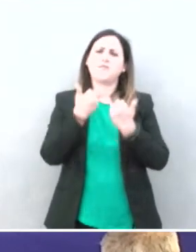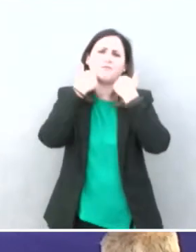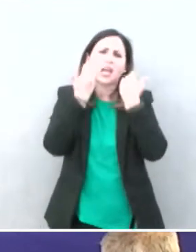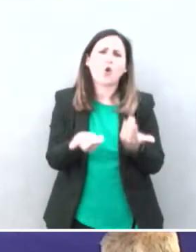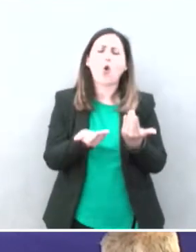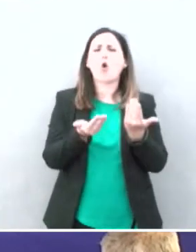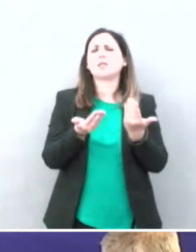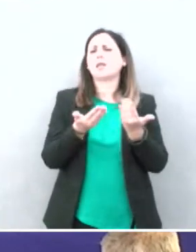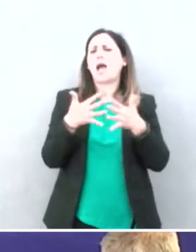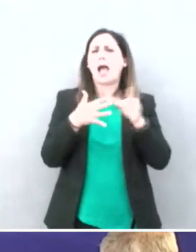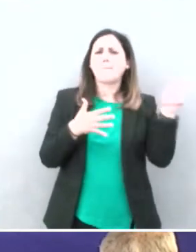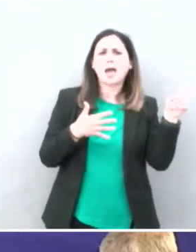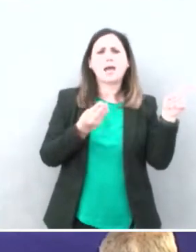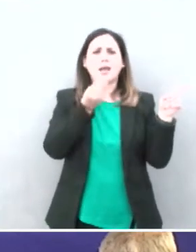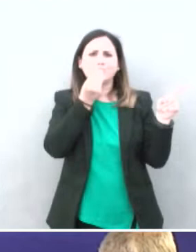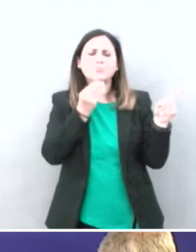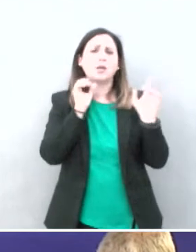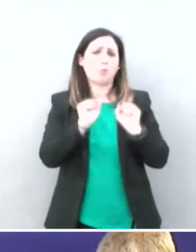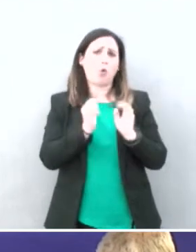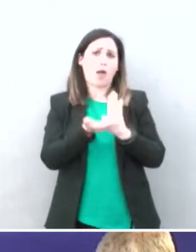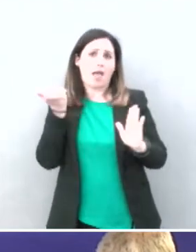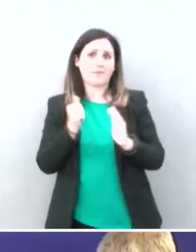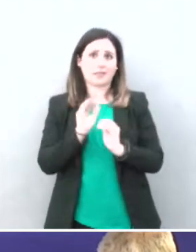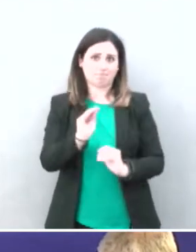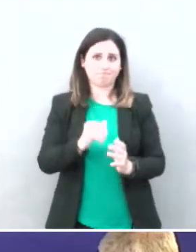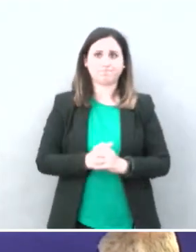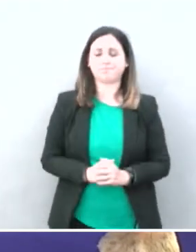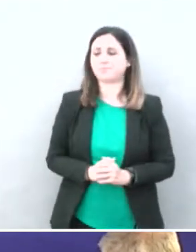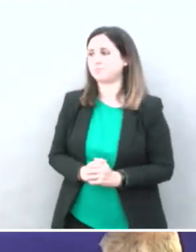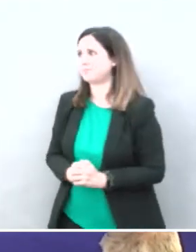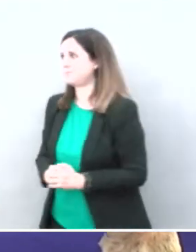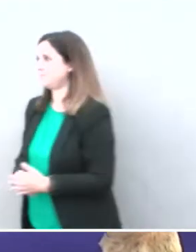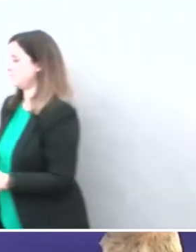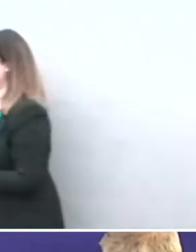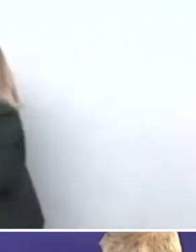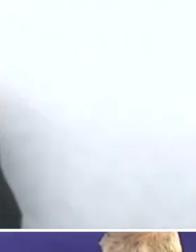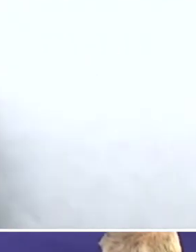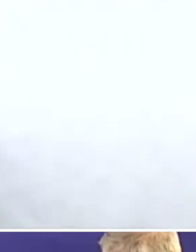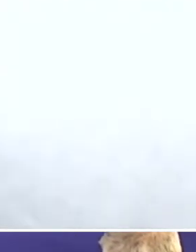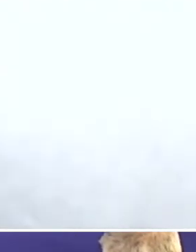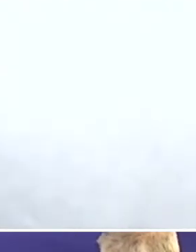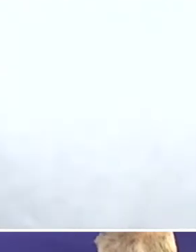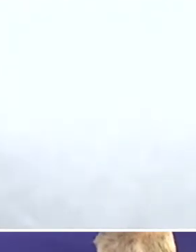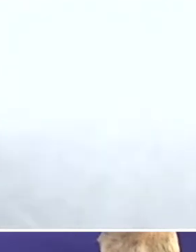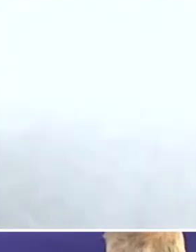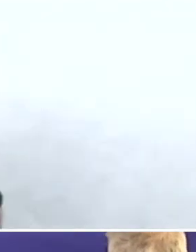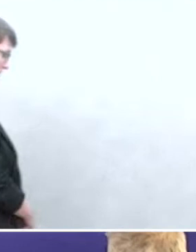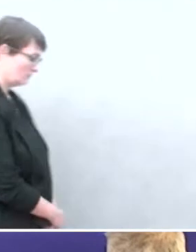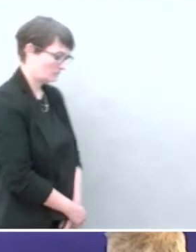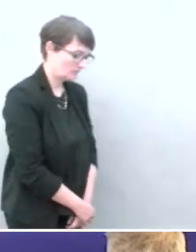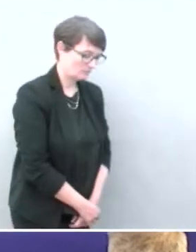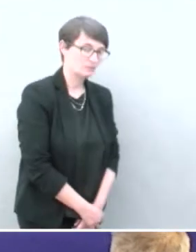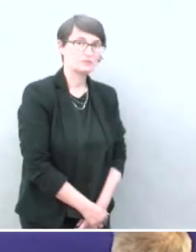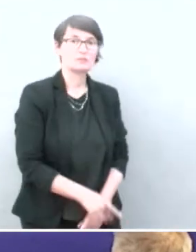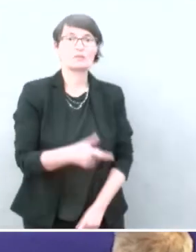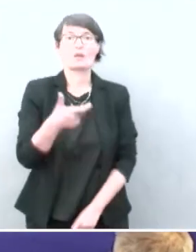Stati Uniti, con il nome, con Italian Sounding. E quello è una truffa vera e propria, guarda. Sì, è una truffa vera e propria,